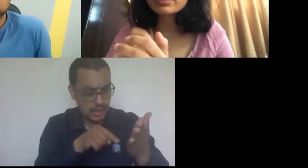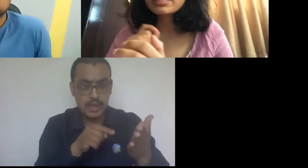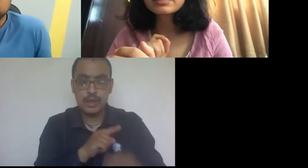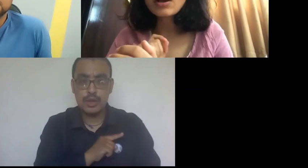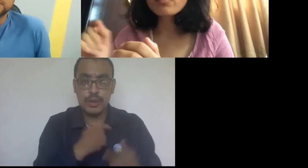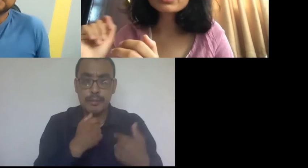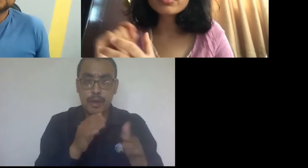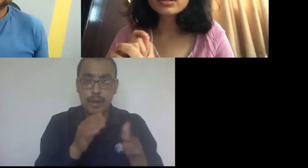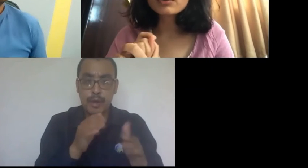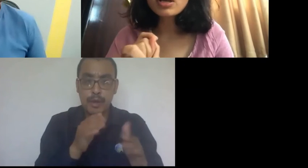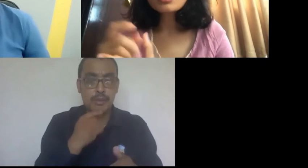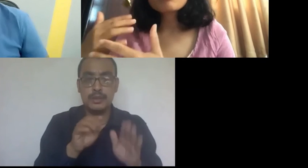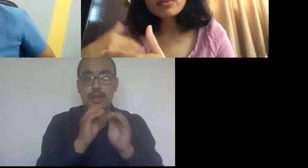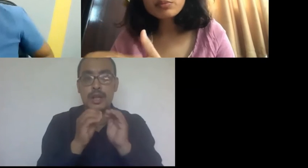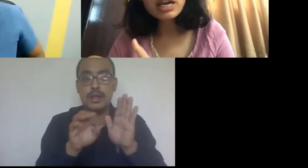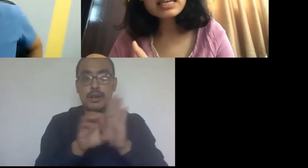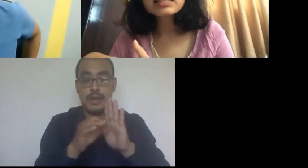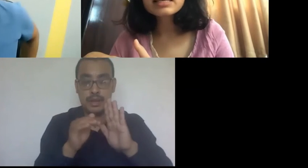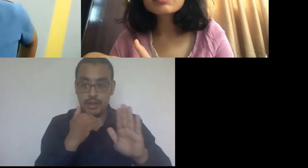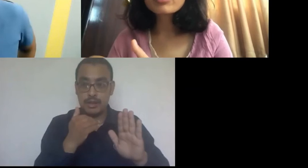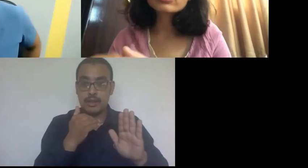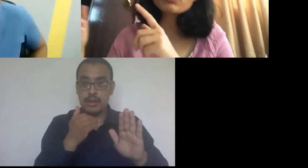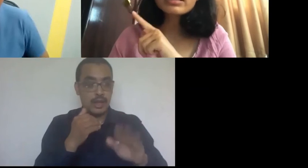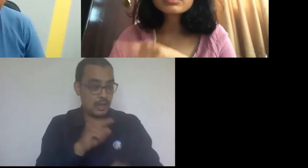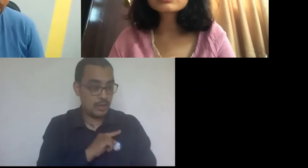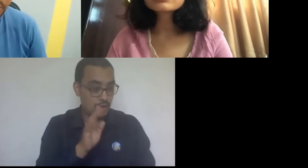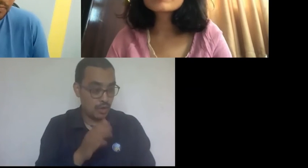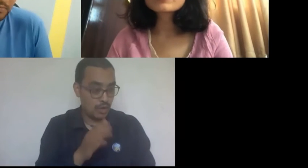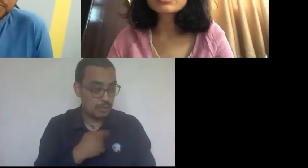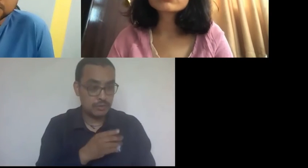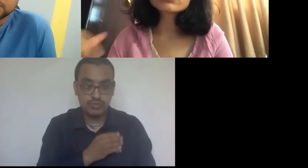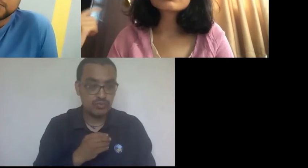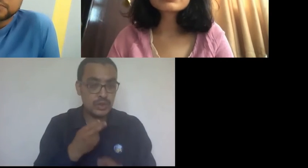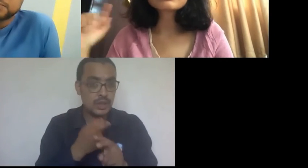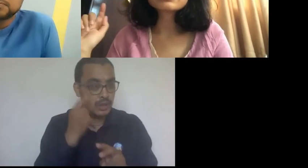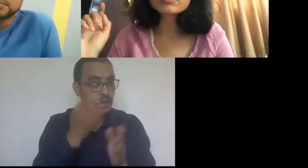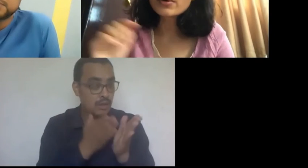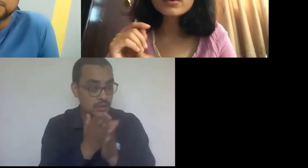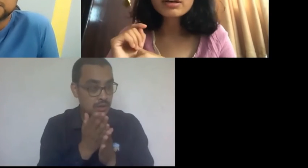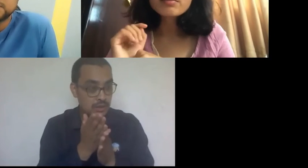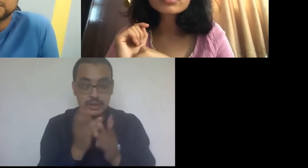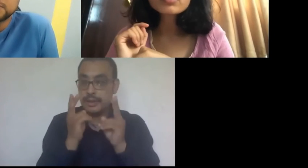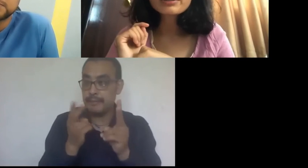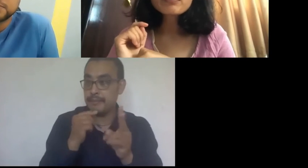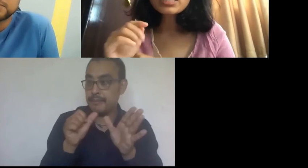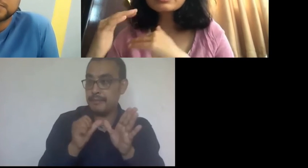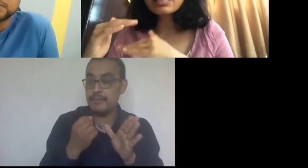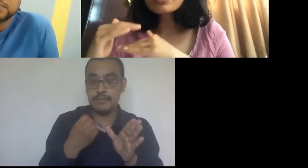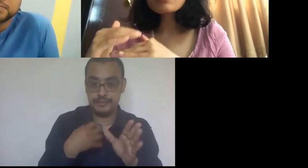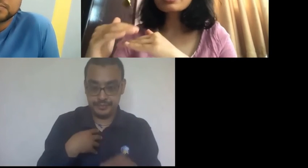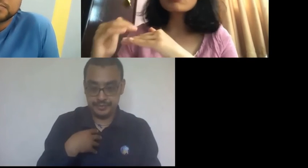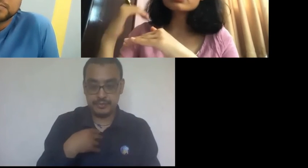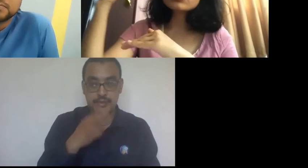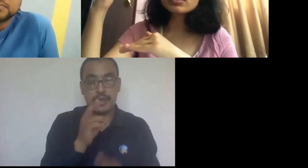रहेछ भनेर एकजनाले कमेन्ट गरिदिनु भयो। म पनि मलाई नि एन्जाइटी भएको थियो, मलाई नि यस्तै सिम्टम्स आएको थियो, तिमीलाई नि एन्जाइटी भयो भनेर भनिदिनु भयो।